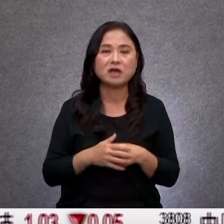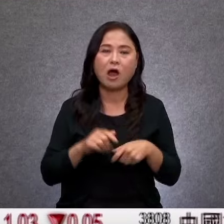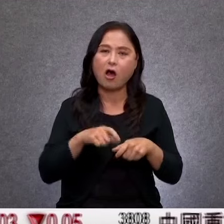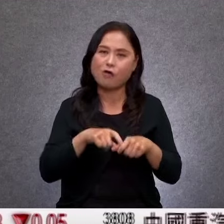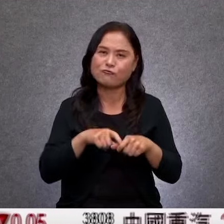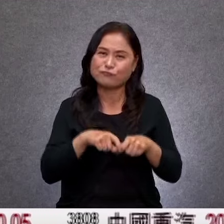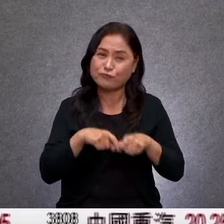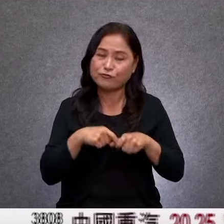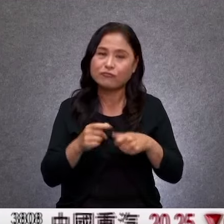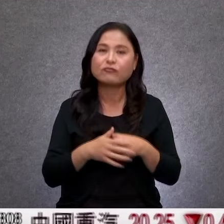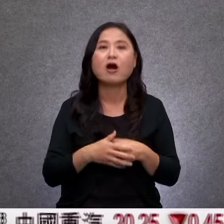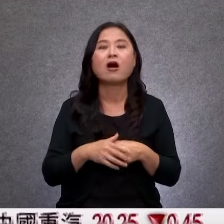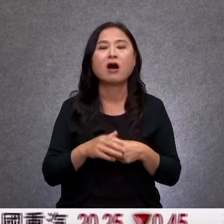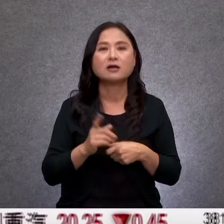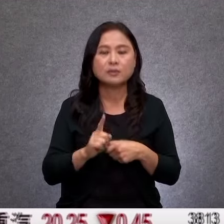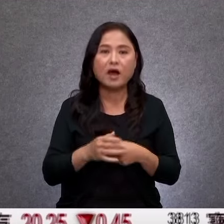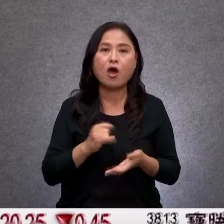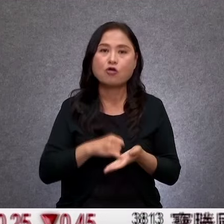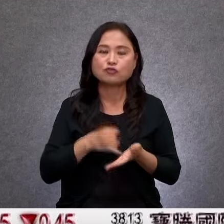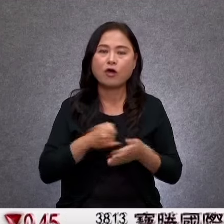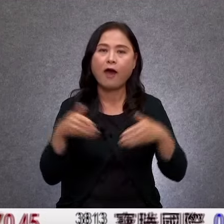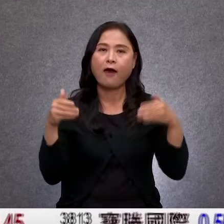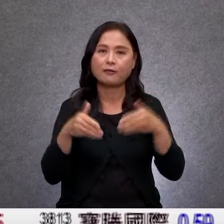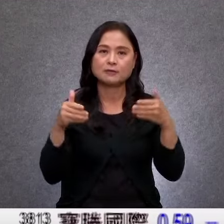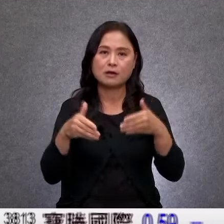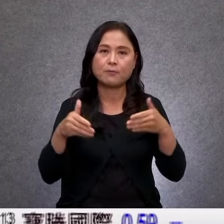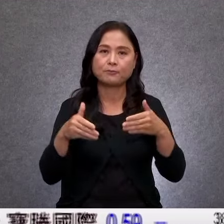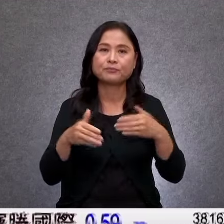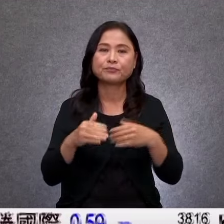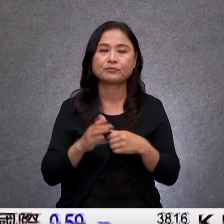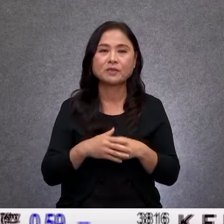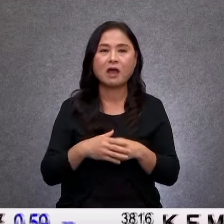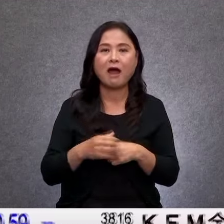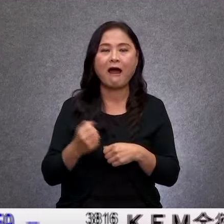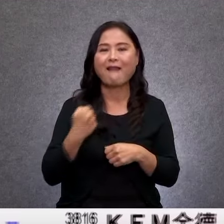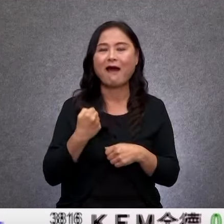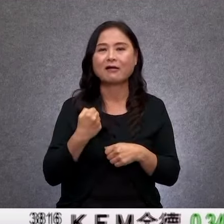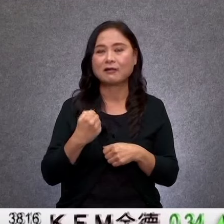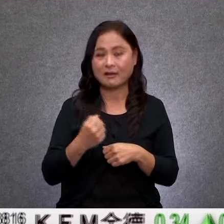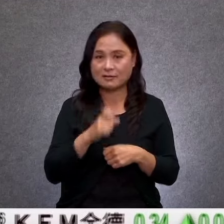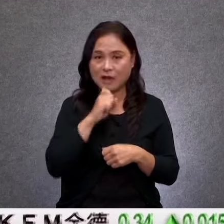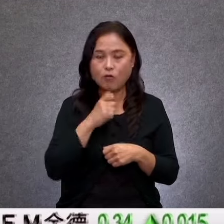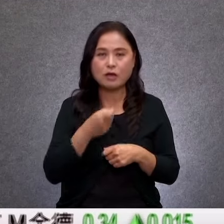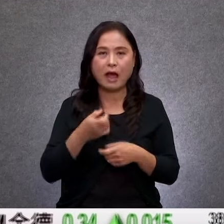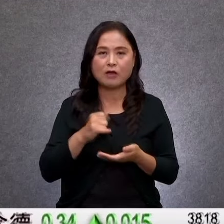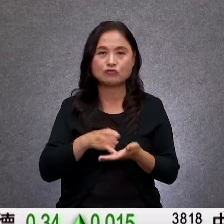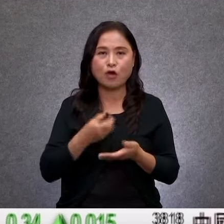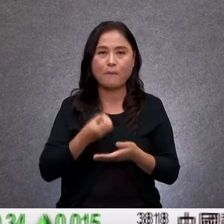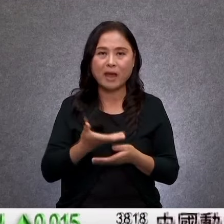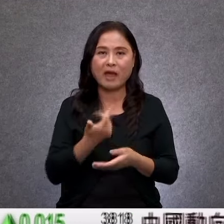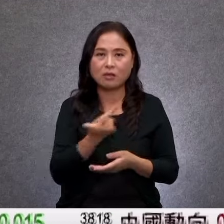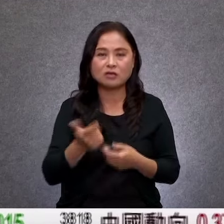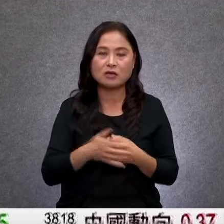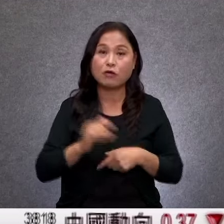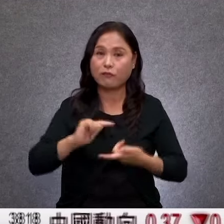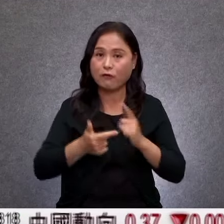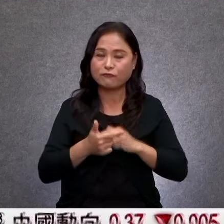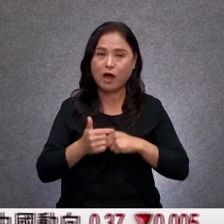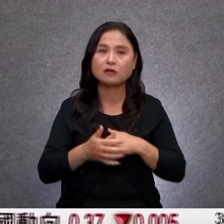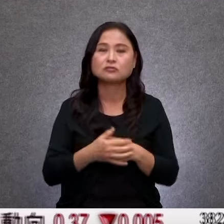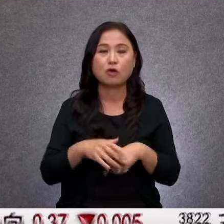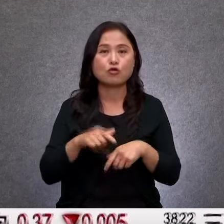喺今次嚟講，我哋喺開源嗰方面咧，喺税收嗰方面係針對性咁。能者多付，以